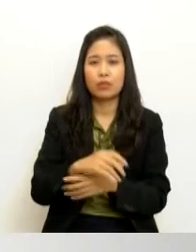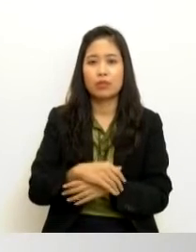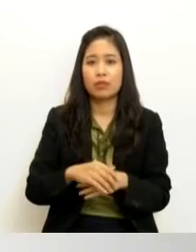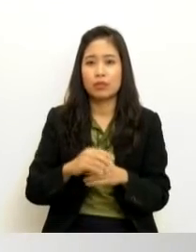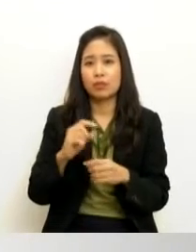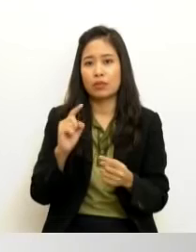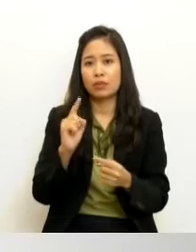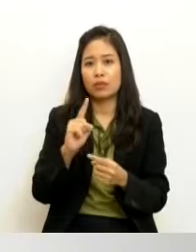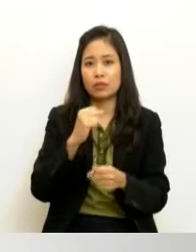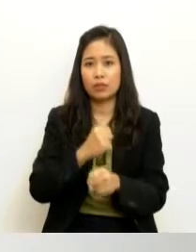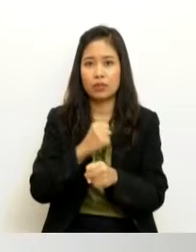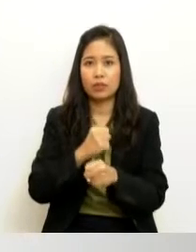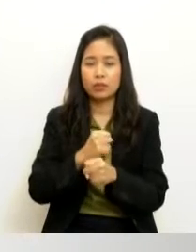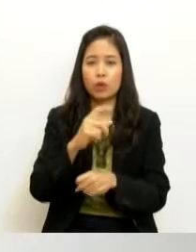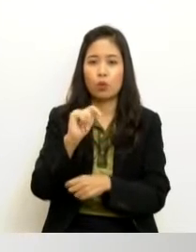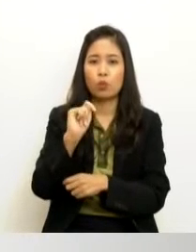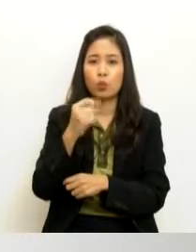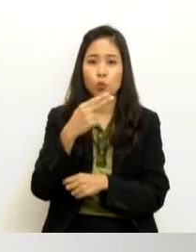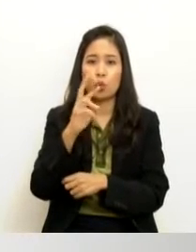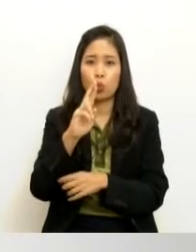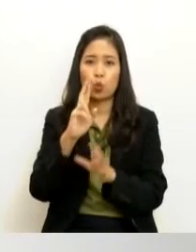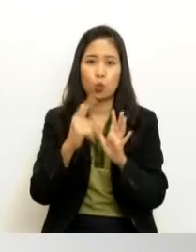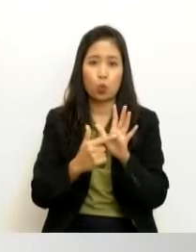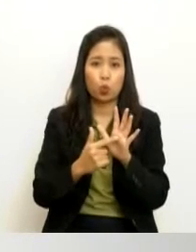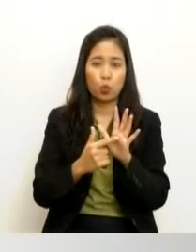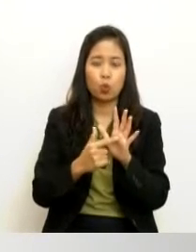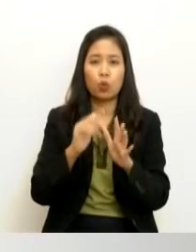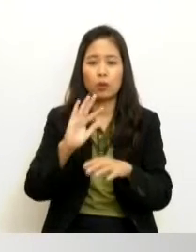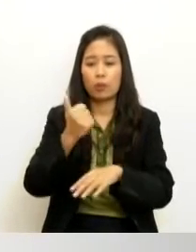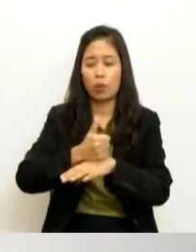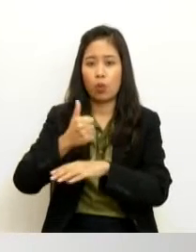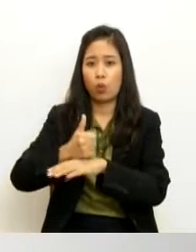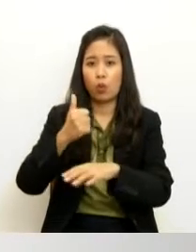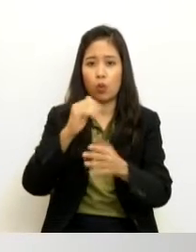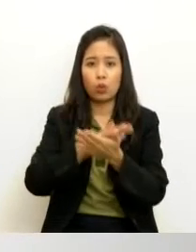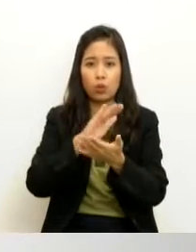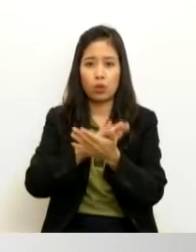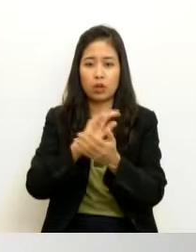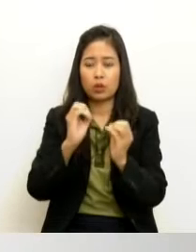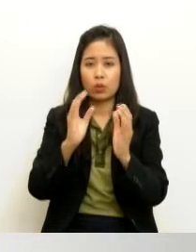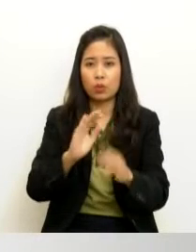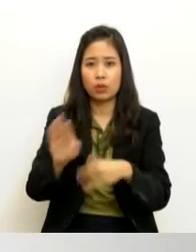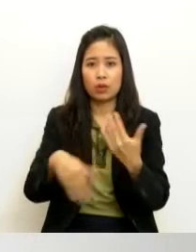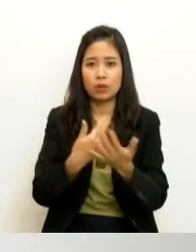ใต้การดำเนินงานของกลุ่ม True ค่ะจัดให้กับผู้บริหารสถานศึกษาแล้วก็ครูผู้สอนมากกว่า